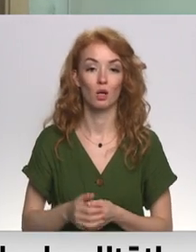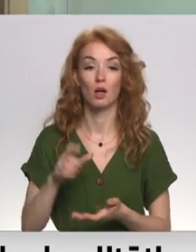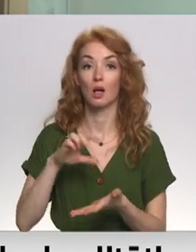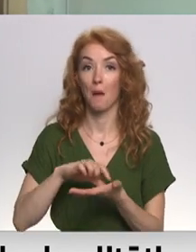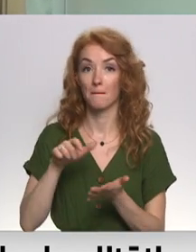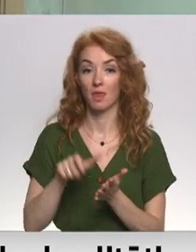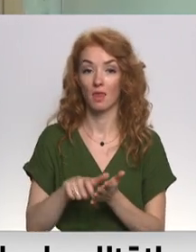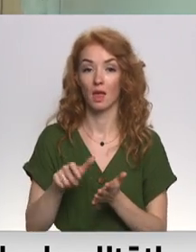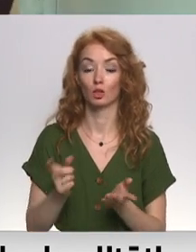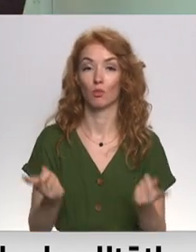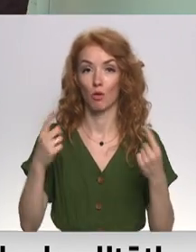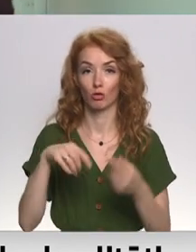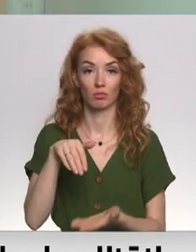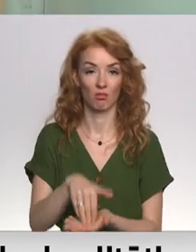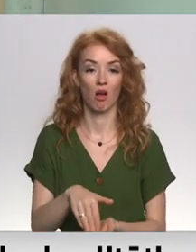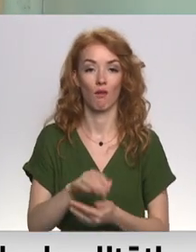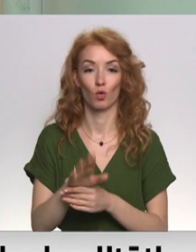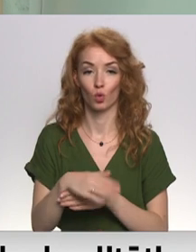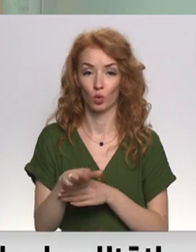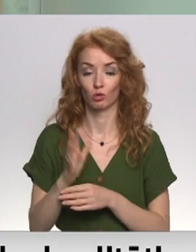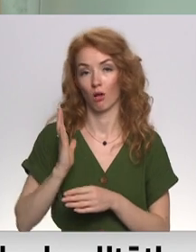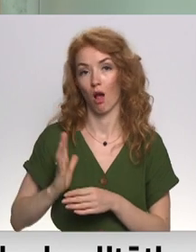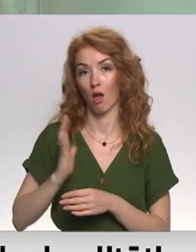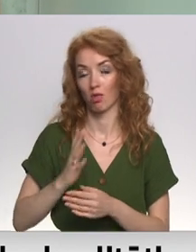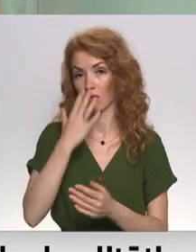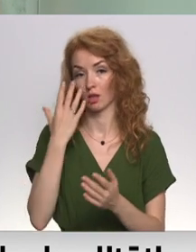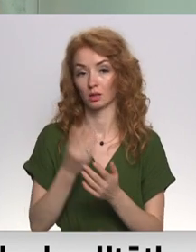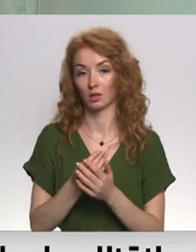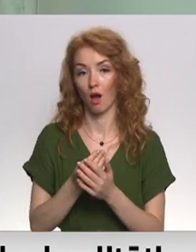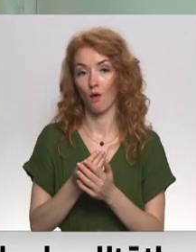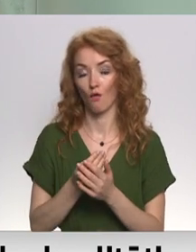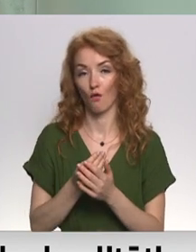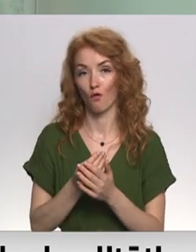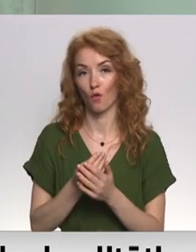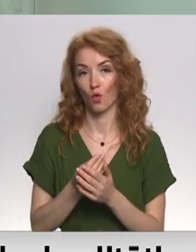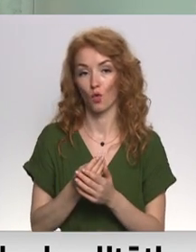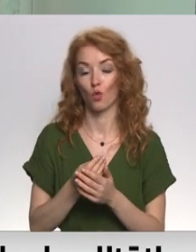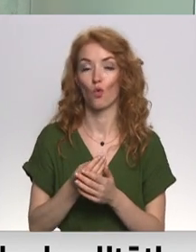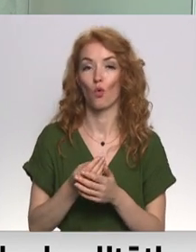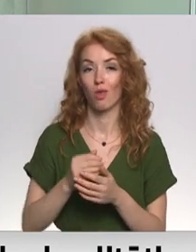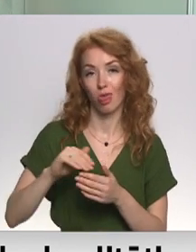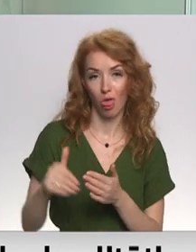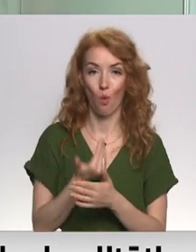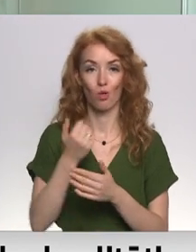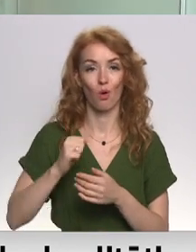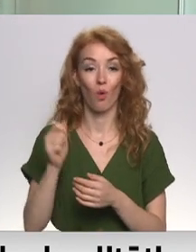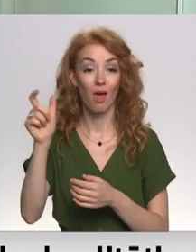Kabinets šobrīd stāv tukšs, gaida savu komandas jauno kolēģi un,